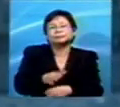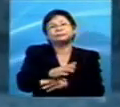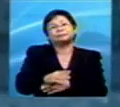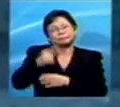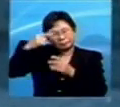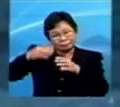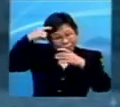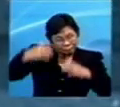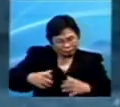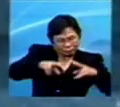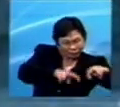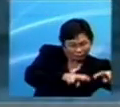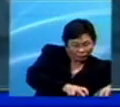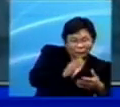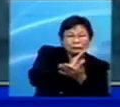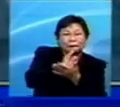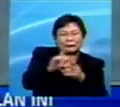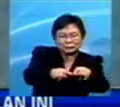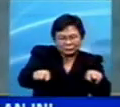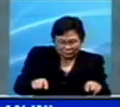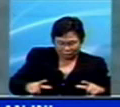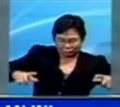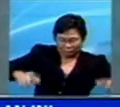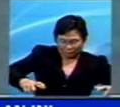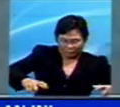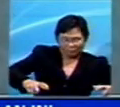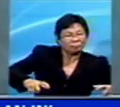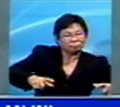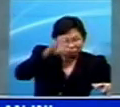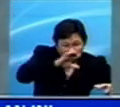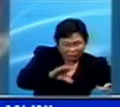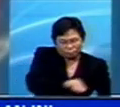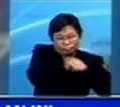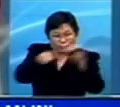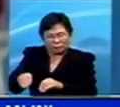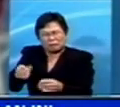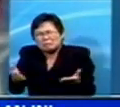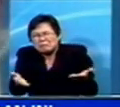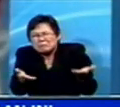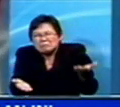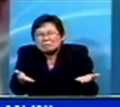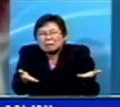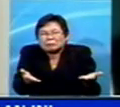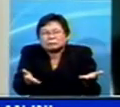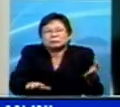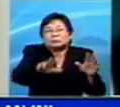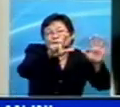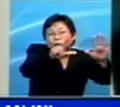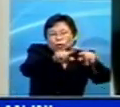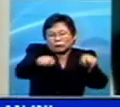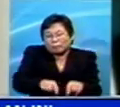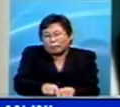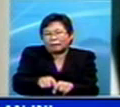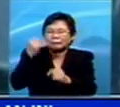keputusan sementara analisis bahawa kawasan pencarian Akan berpindah tetapi masih pada lengkuk tujuh lokasi terakhir